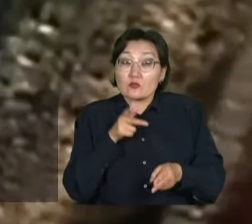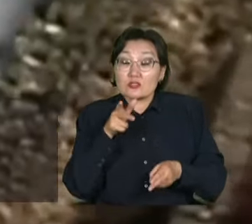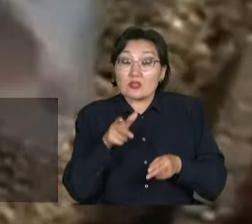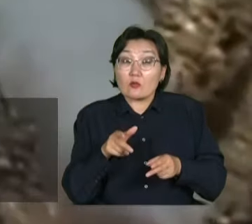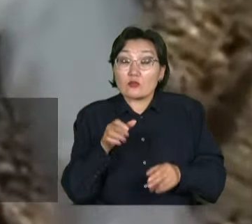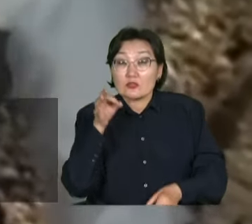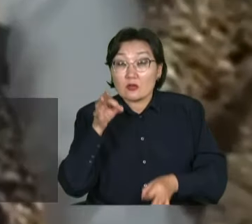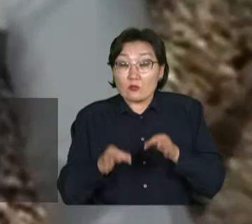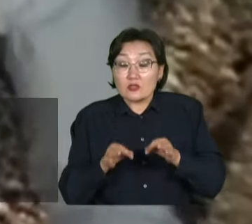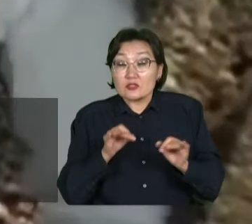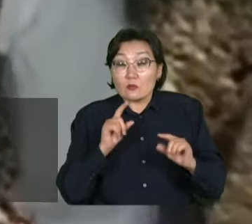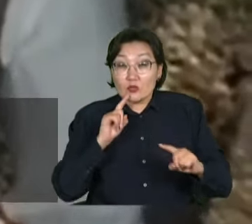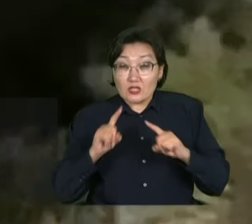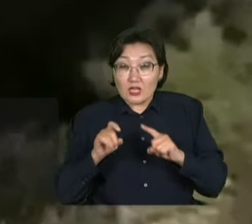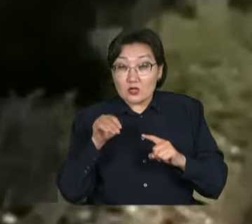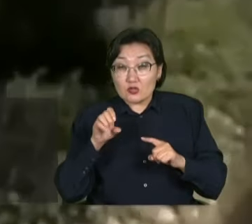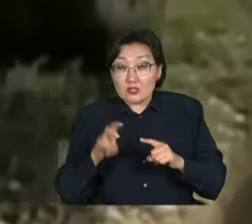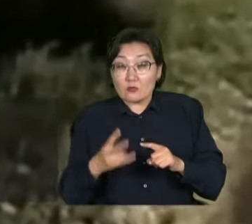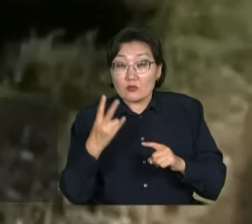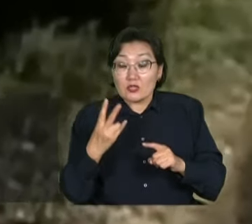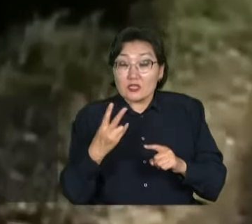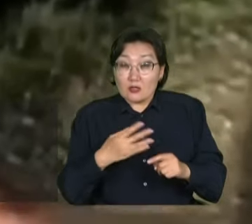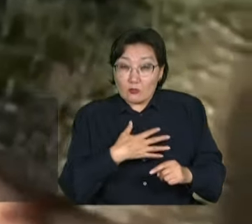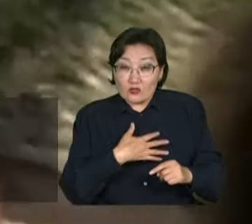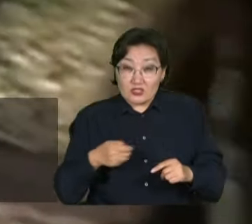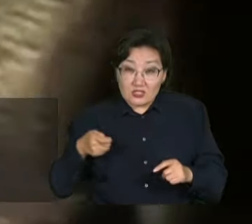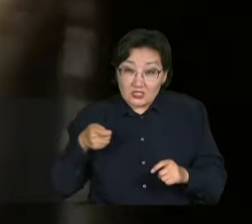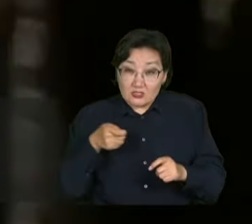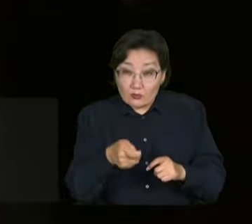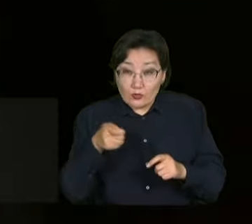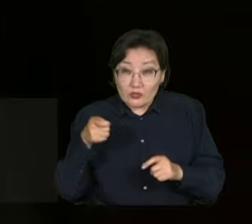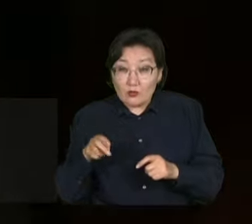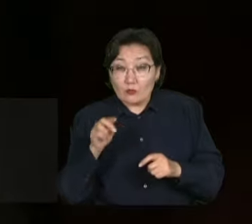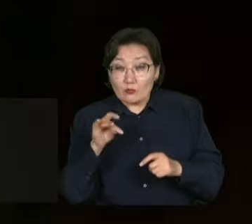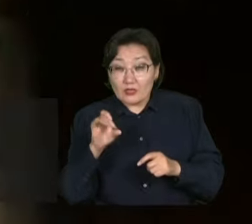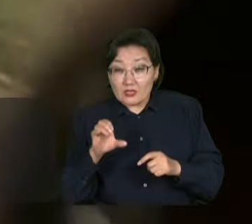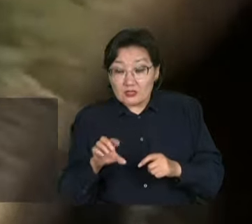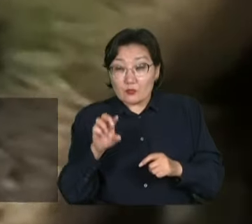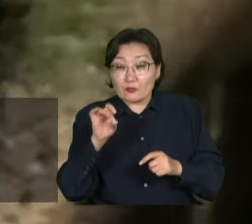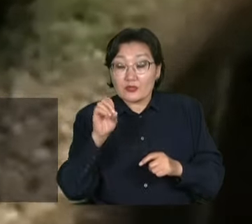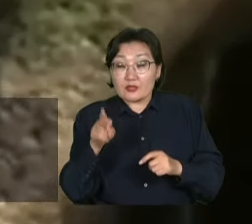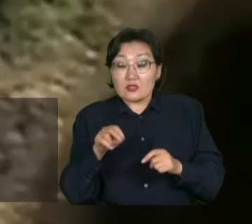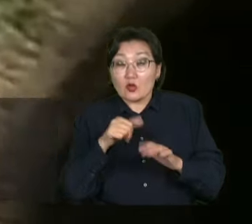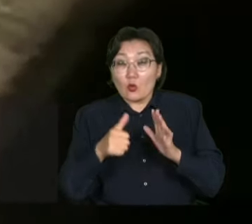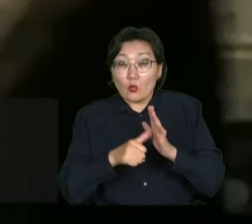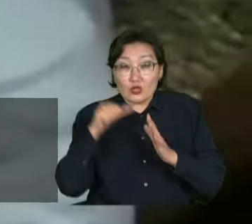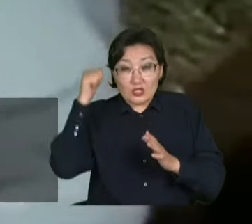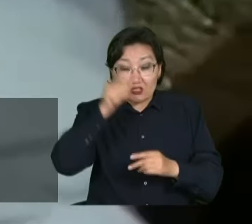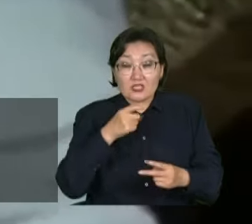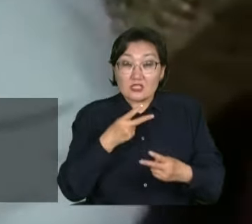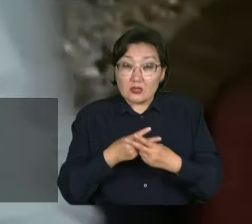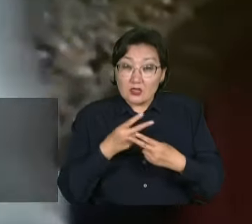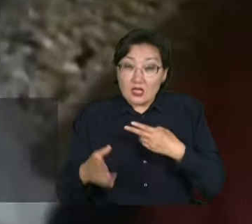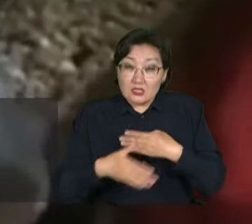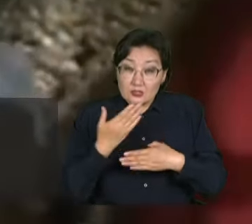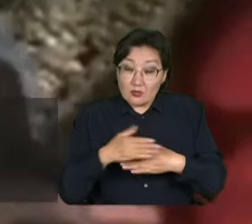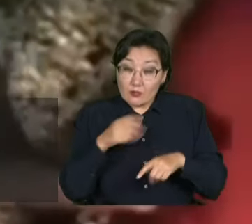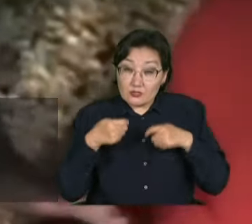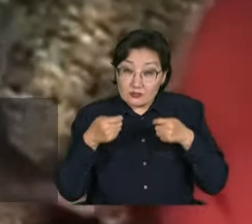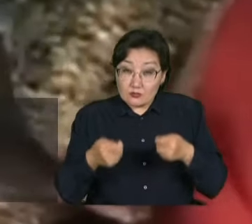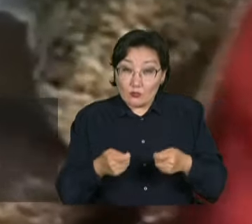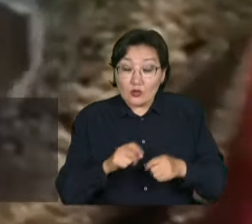отырысы бұған дейін Аружанның екі жерінен пышақтықты деген бейбарыс Берікке 16 жыл жаза мерзімі берілген еді.